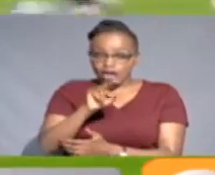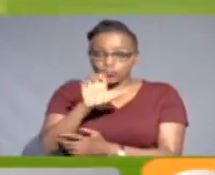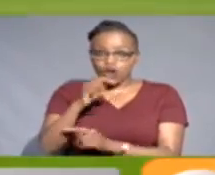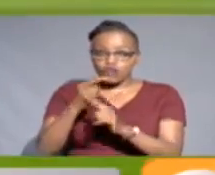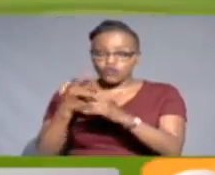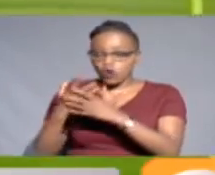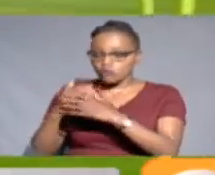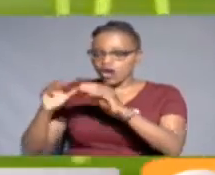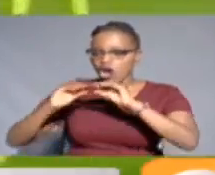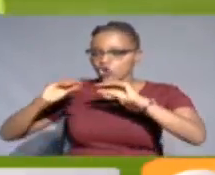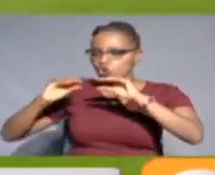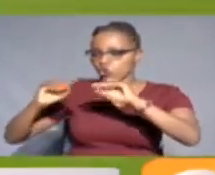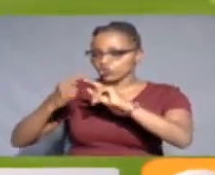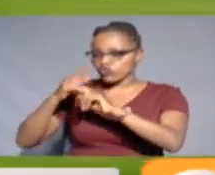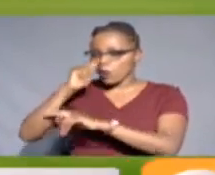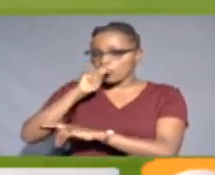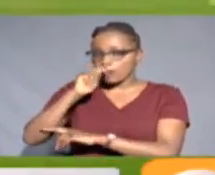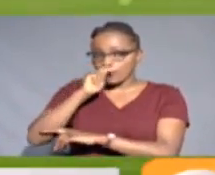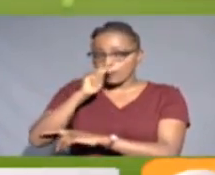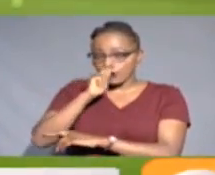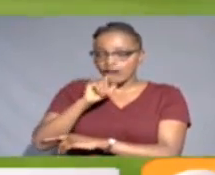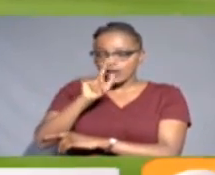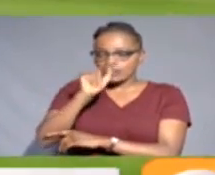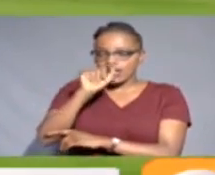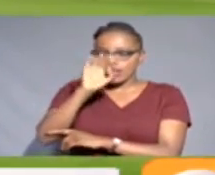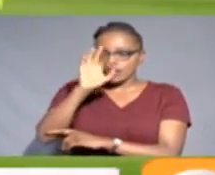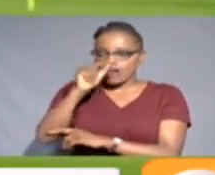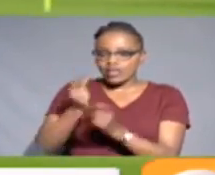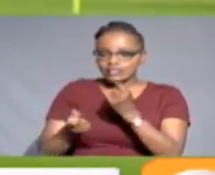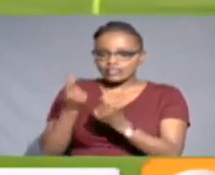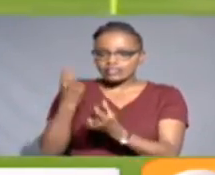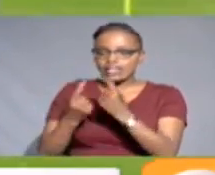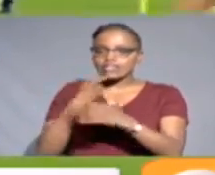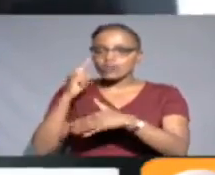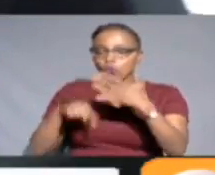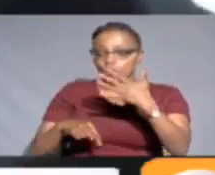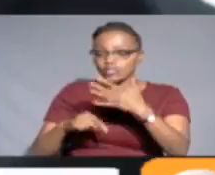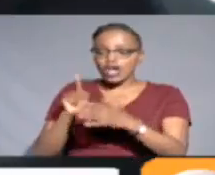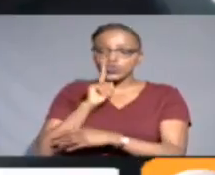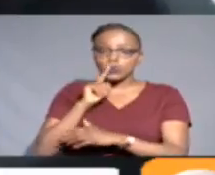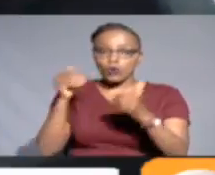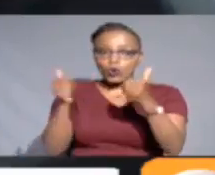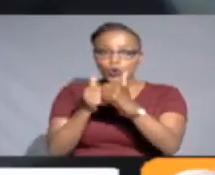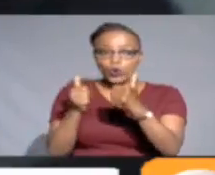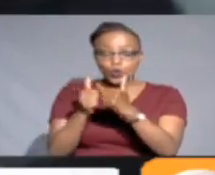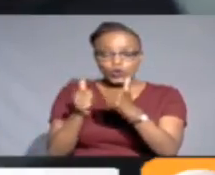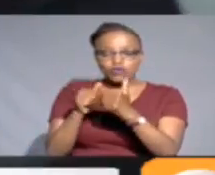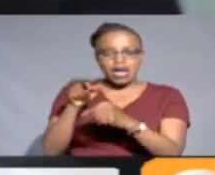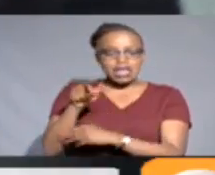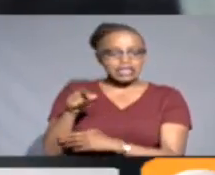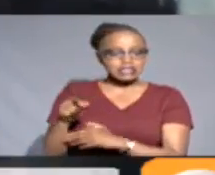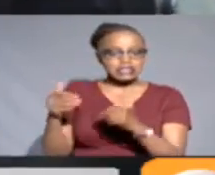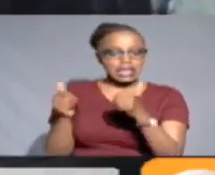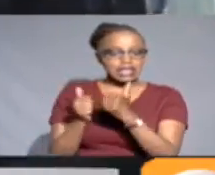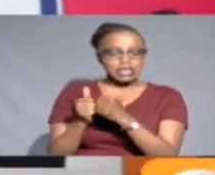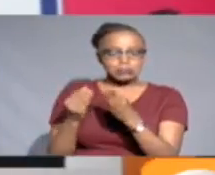kutoka kikosi cha Tanzania Taifa Stars alisema kuwa mechi ya hapo kesho ni mechi ya kukata na